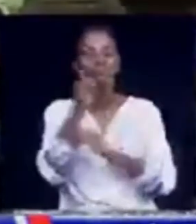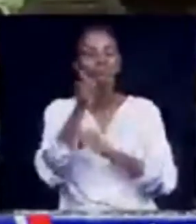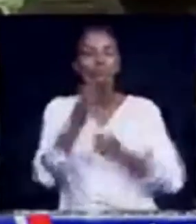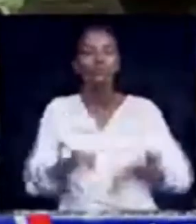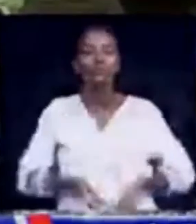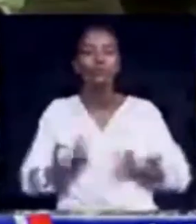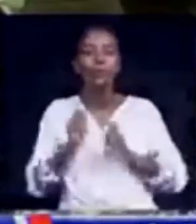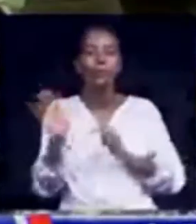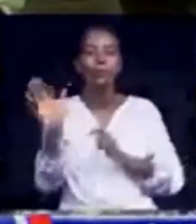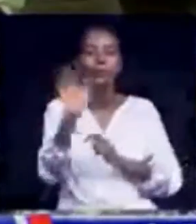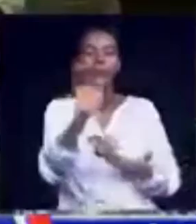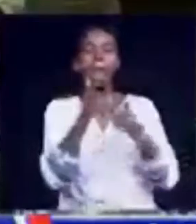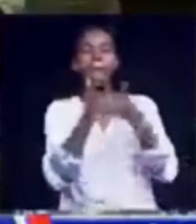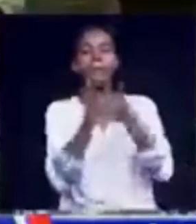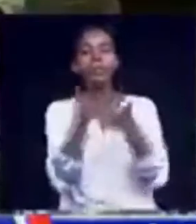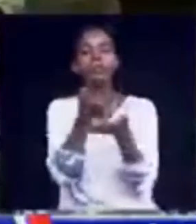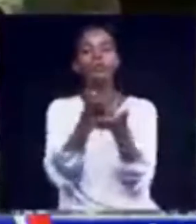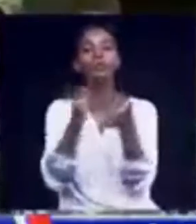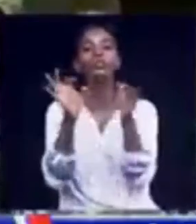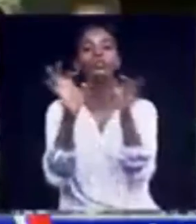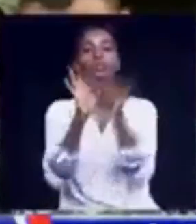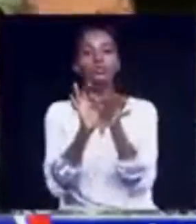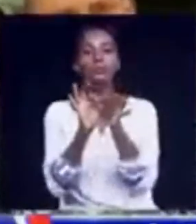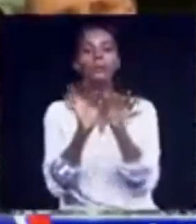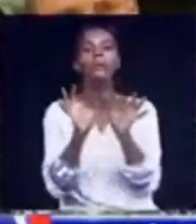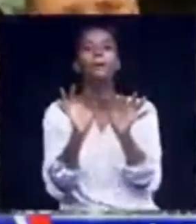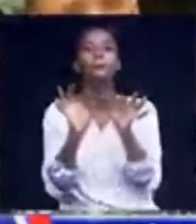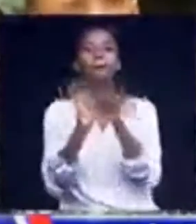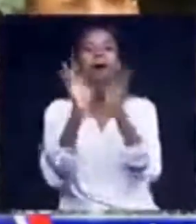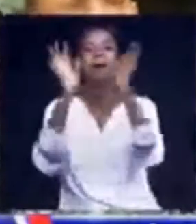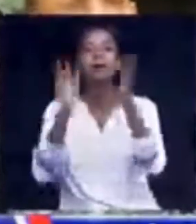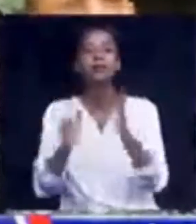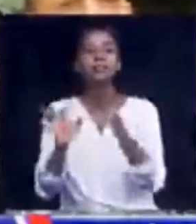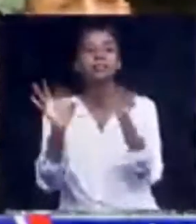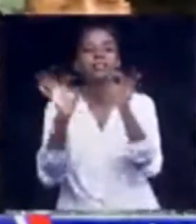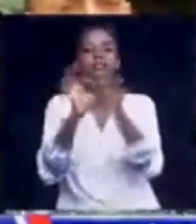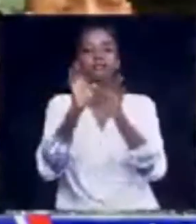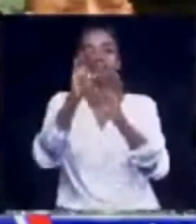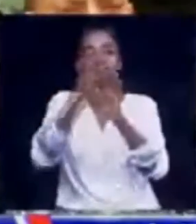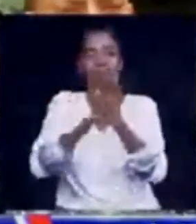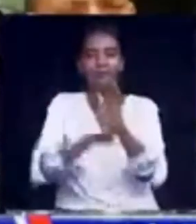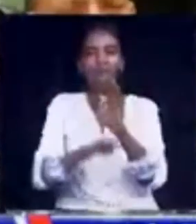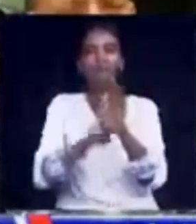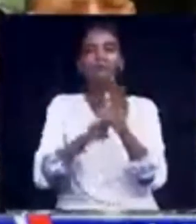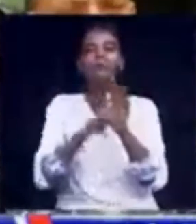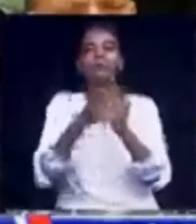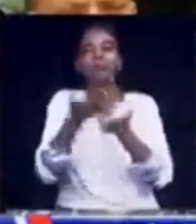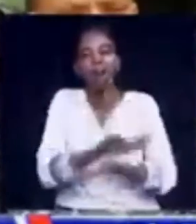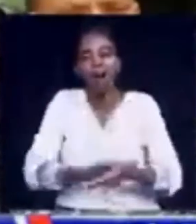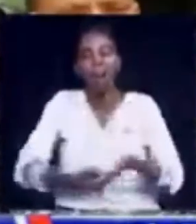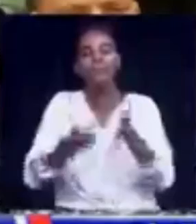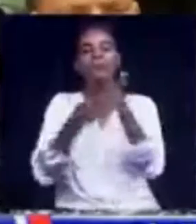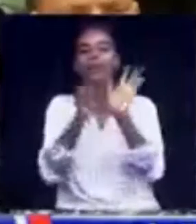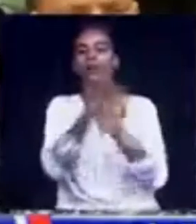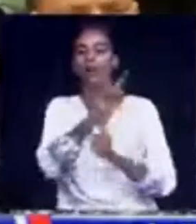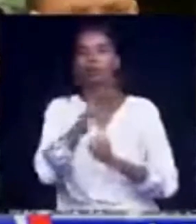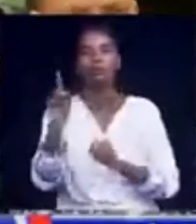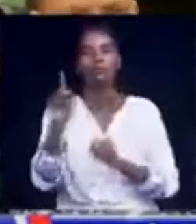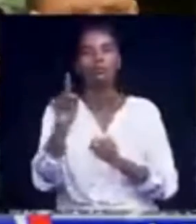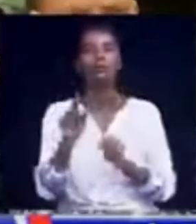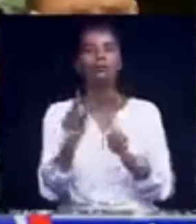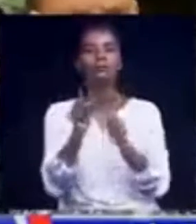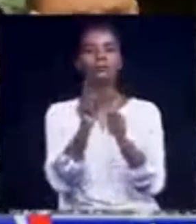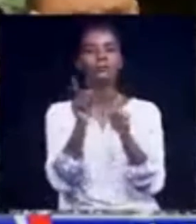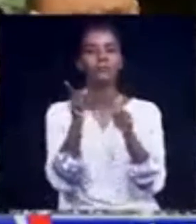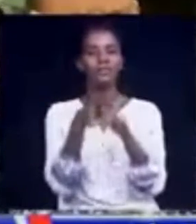ኑሯቸው የሚመሩት የኢኮኖሚ ትስስር፣ የማህበራዊ ትስስር ስለቀነሰ ለእራብ እንዳይጋለጡ